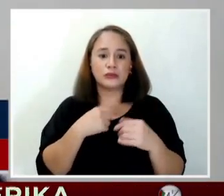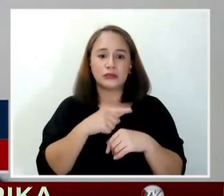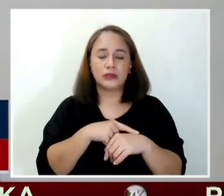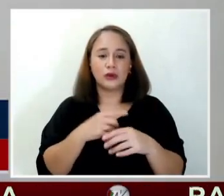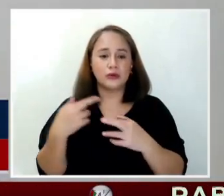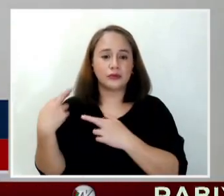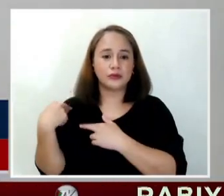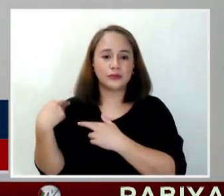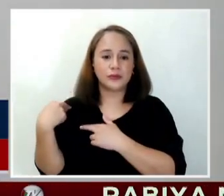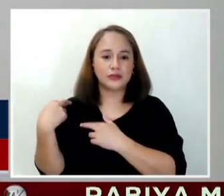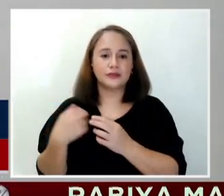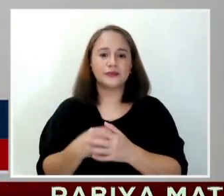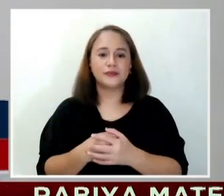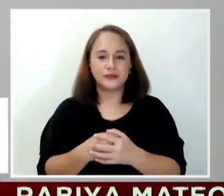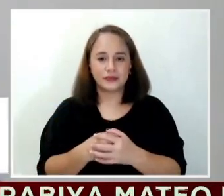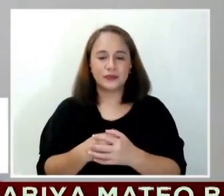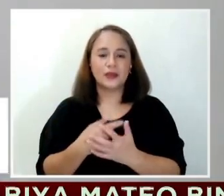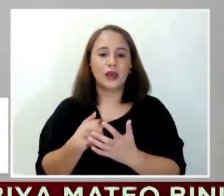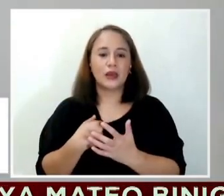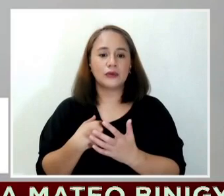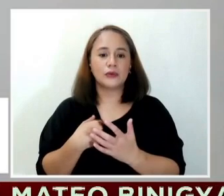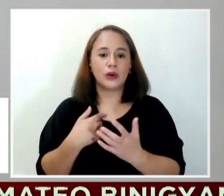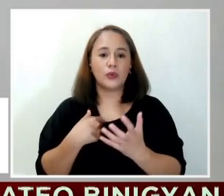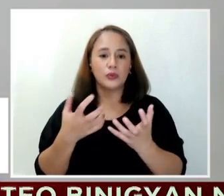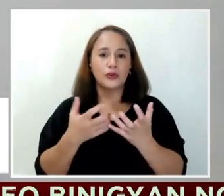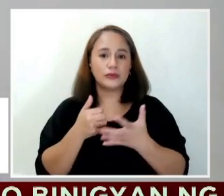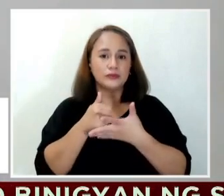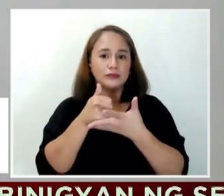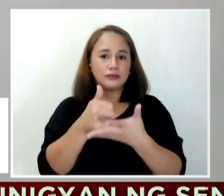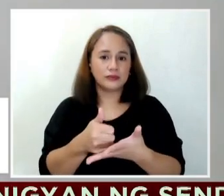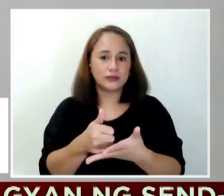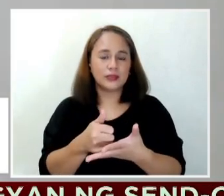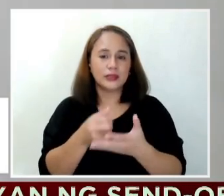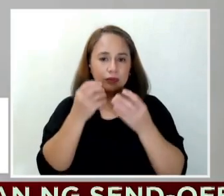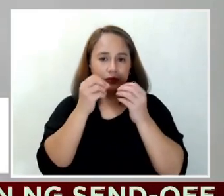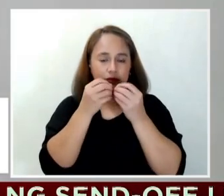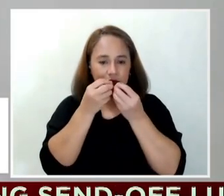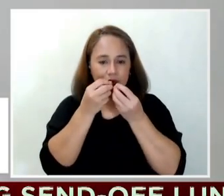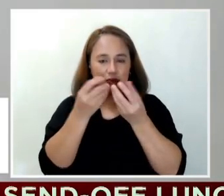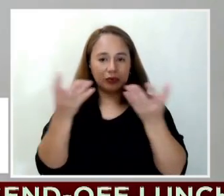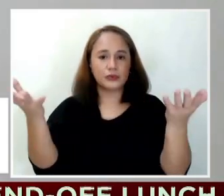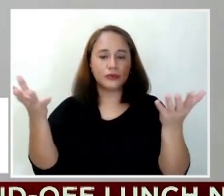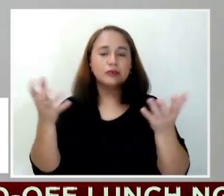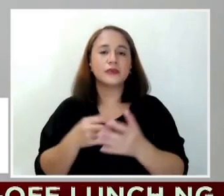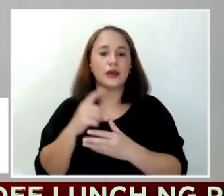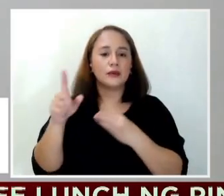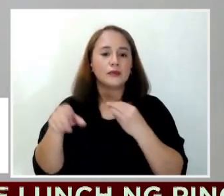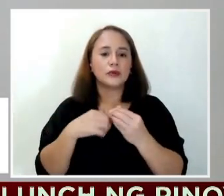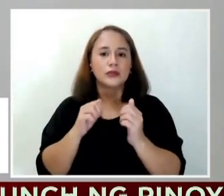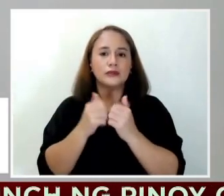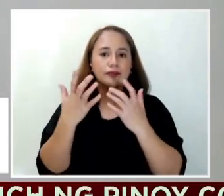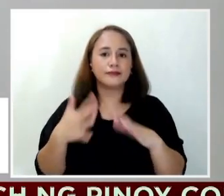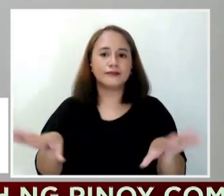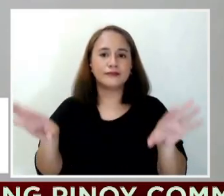responsibility. And as much as possible, I want to help in spreading the information about how